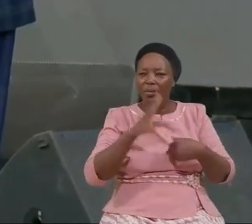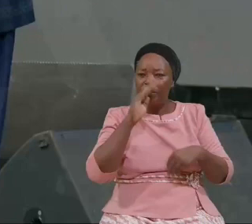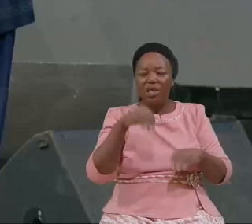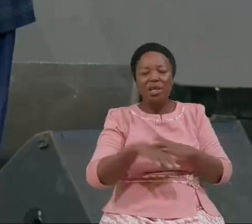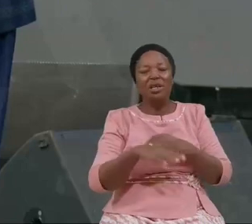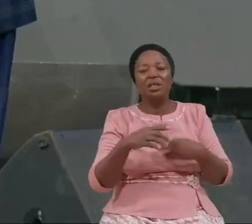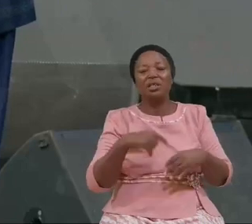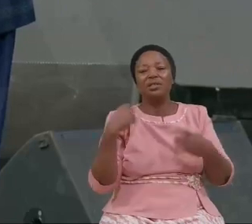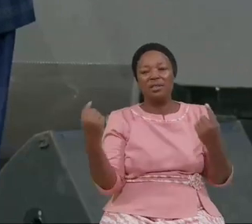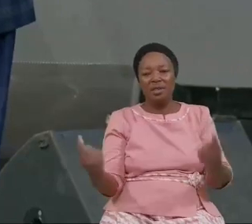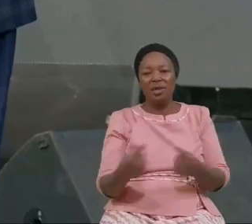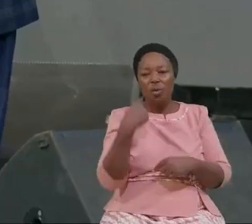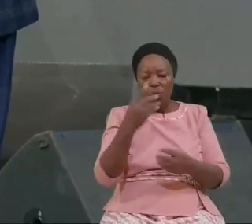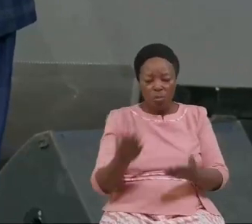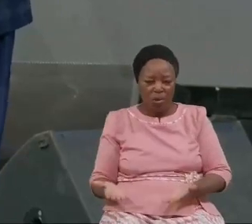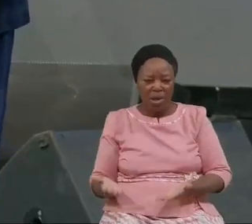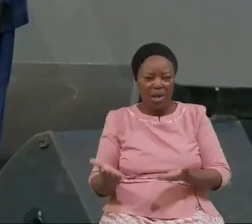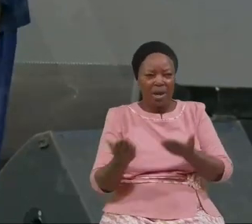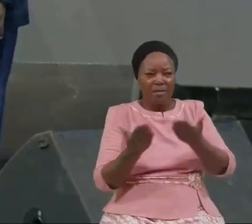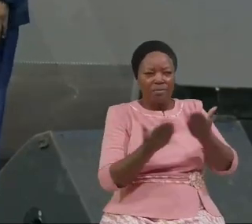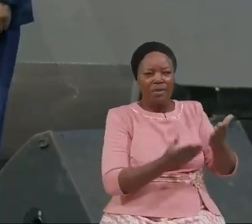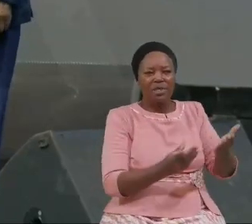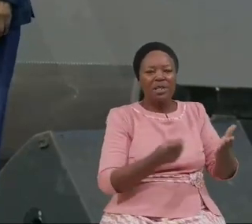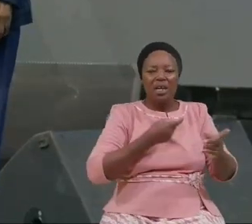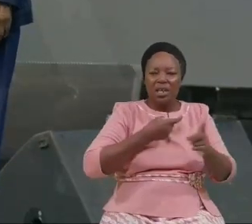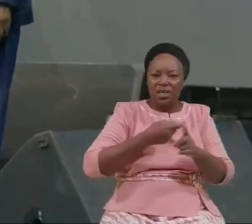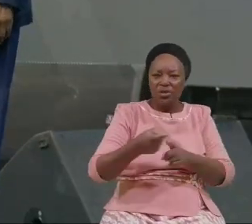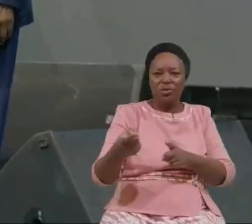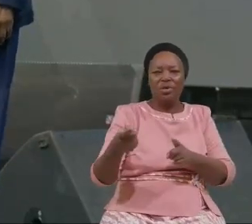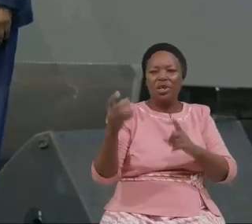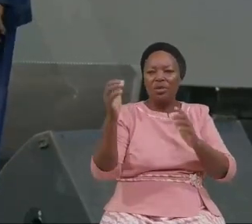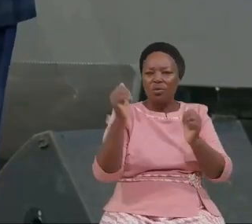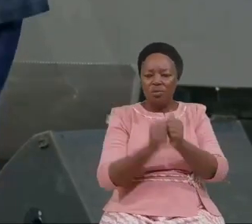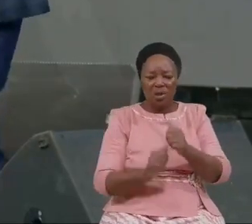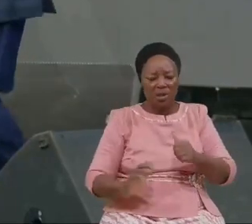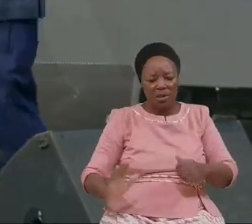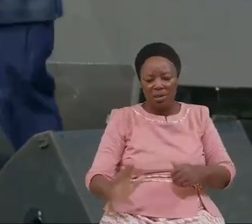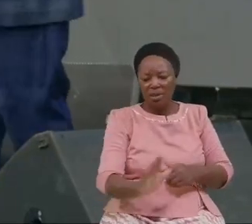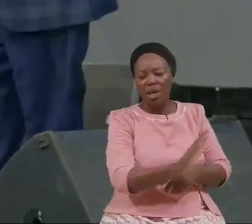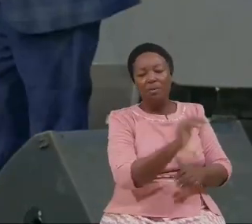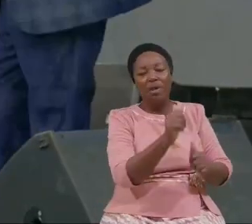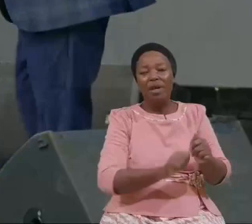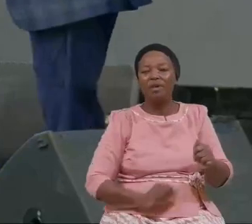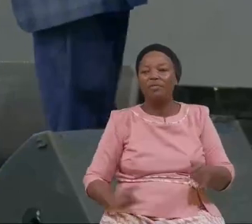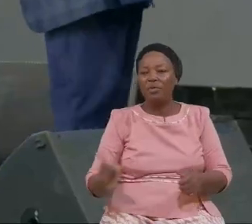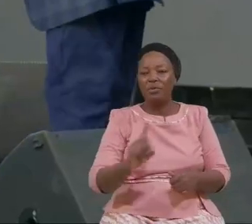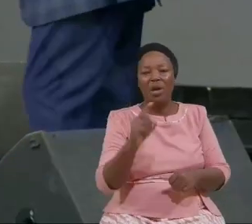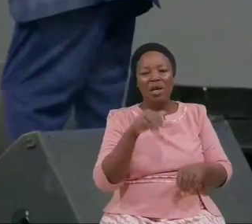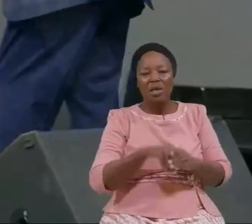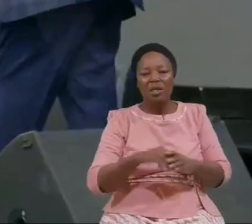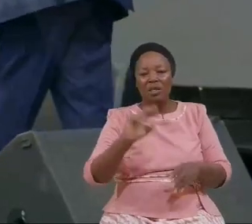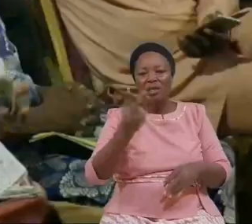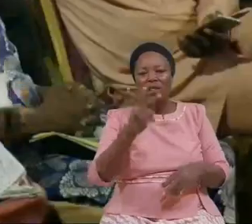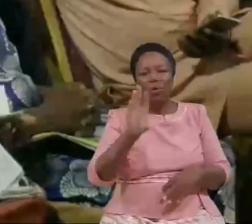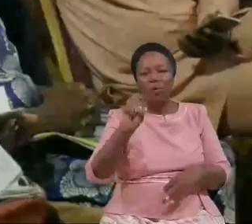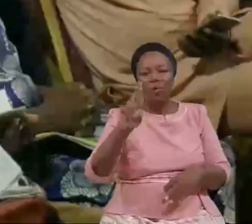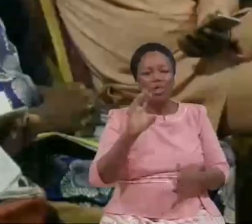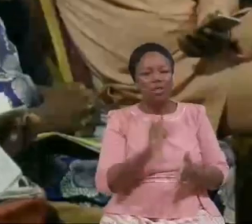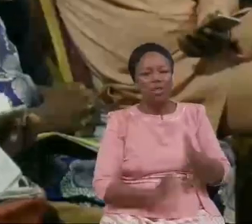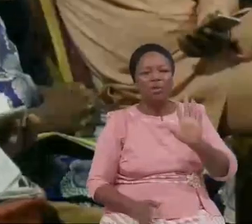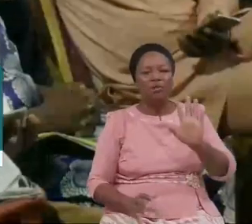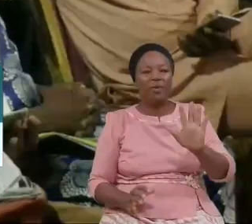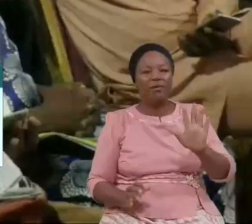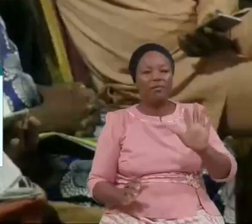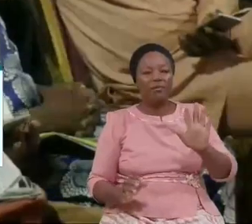et qui ont porté la violence avec eux partout en deuxième Corentin chapitre 5